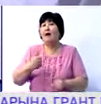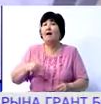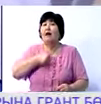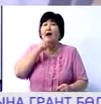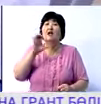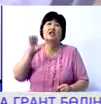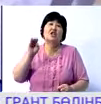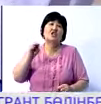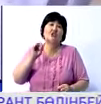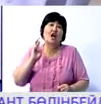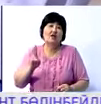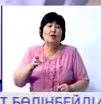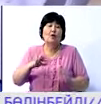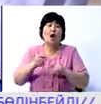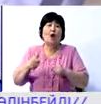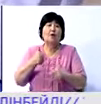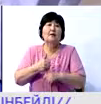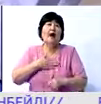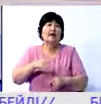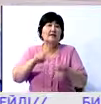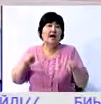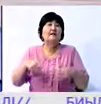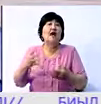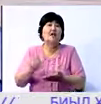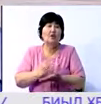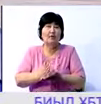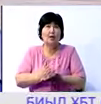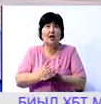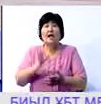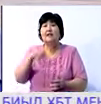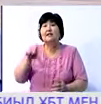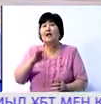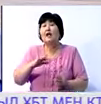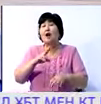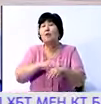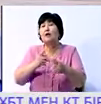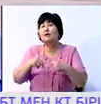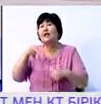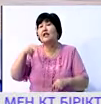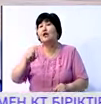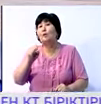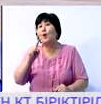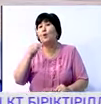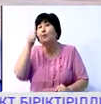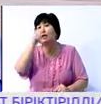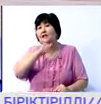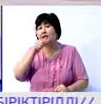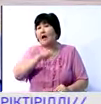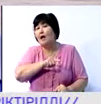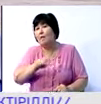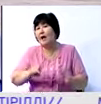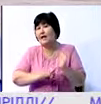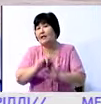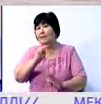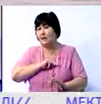кәсіби мерекесі қарсаңда аудан әкімінің алғыс хатына ие болды. Сырдария аудандық полиция бөліміне 2011 жылдан бастап қызмет